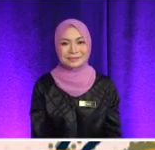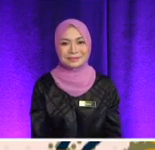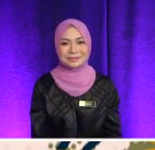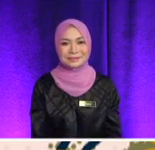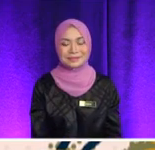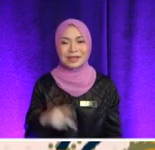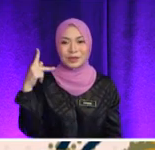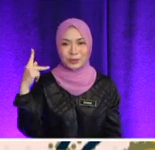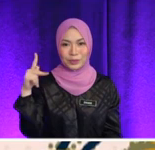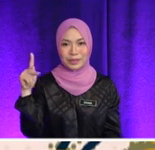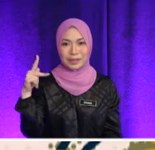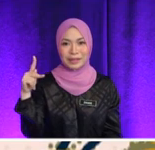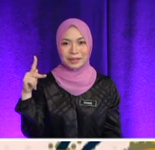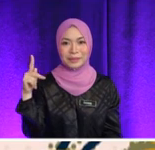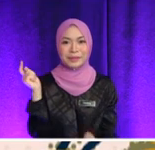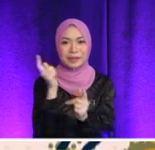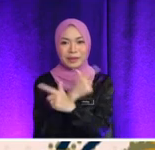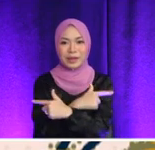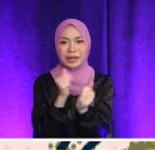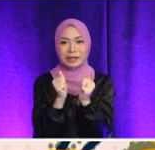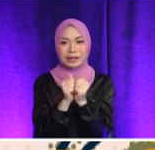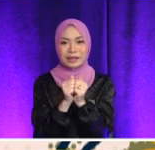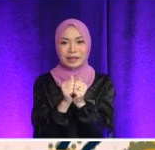Oke bagi aduh